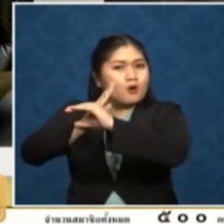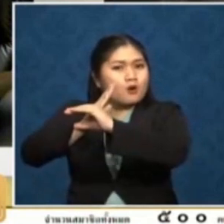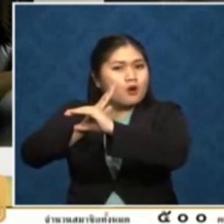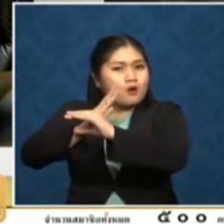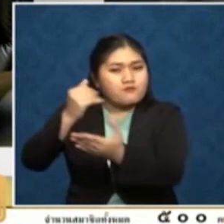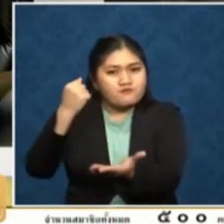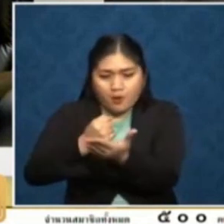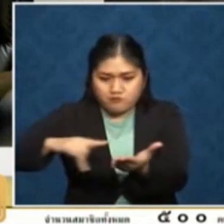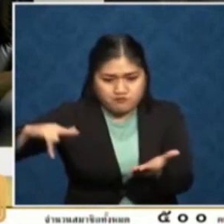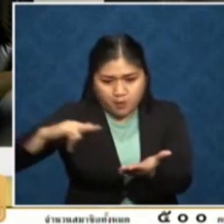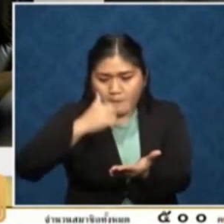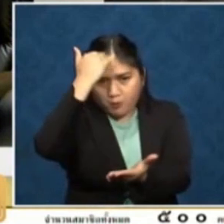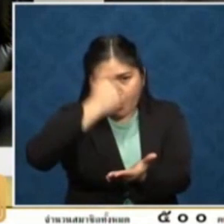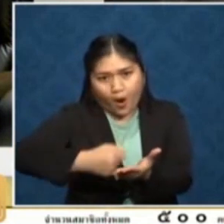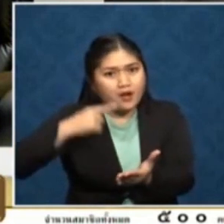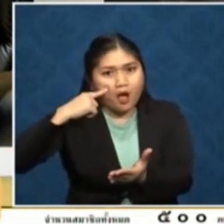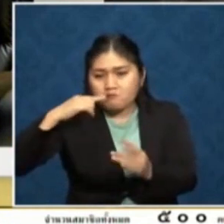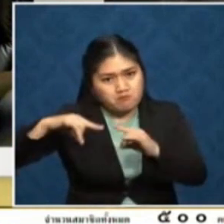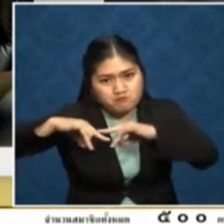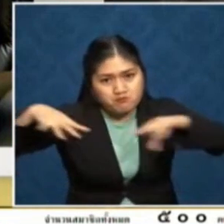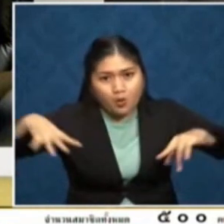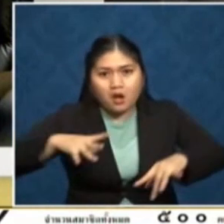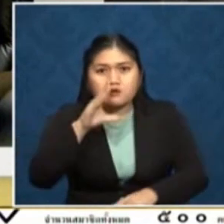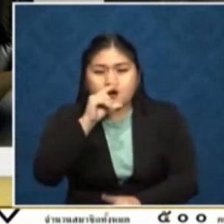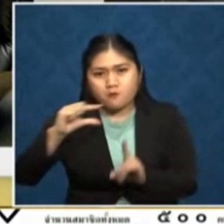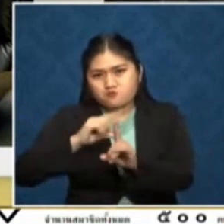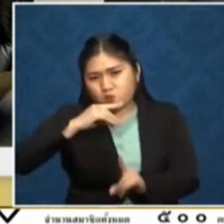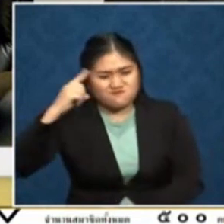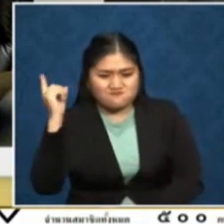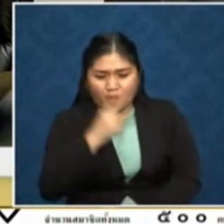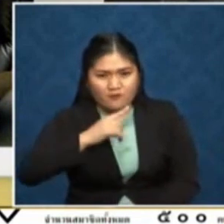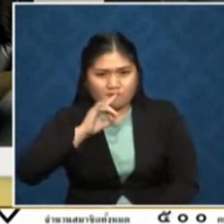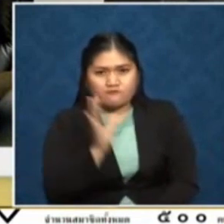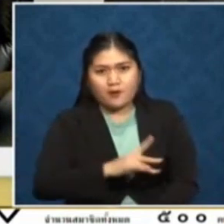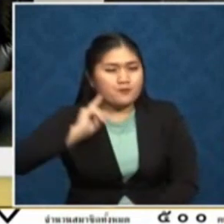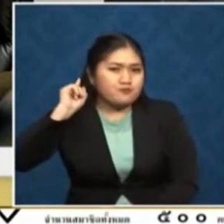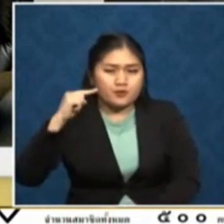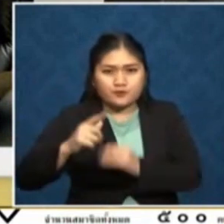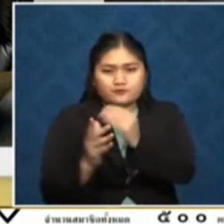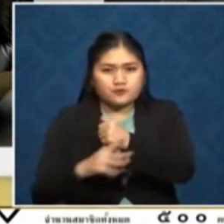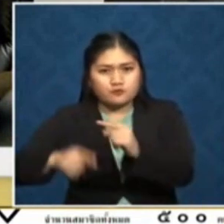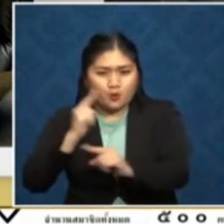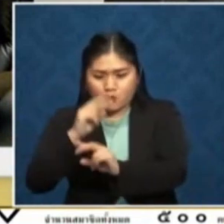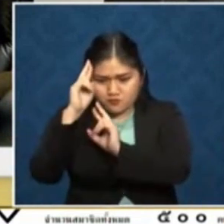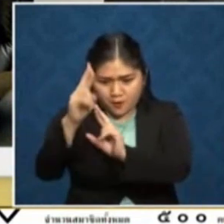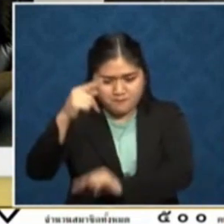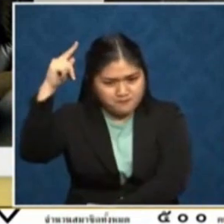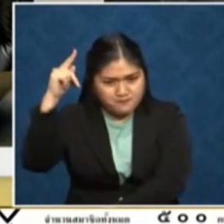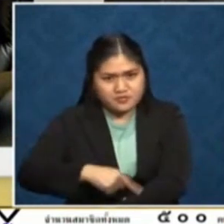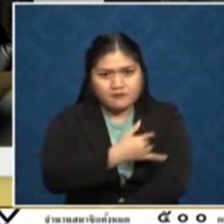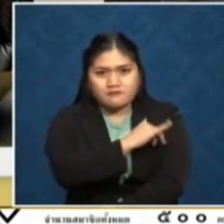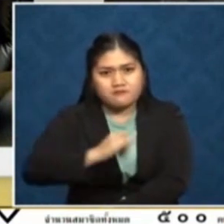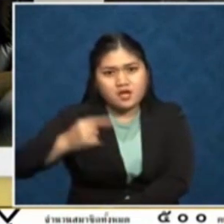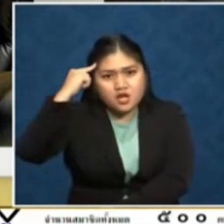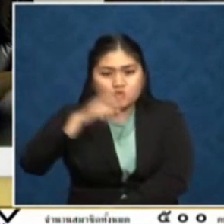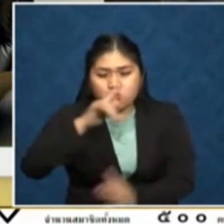ม่ผิดนะครับเจ้าหน้าที่จุดซักฟอกนะครับจุดซักฟอกประวัตินะครับไม่ให้ผ่านและบล็อกพาสปอร์ตของตนเนื่องจาก